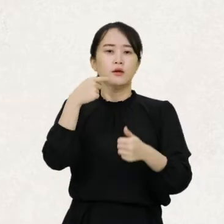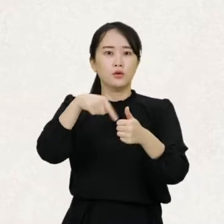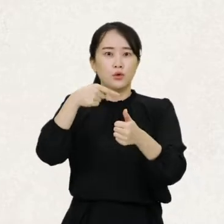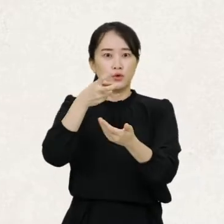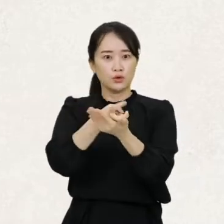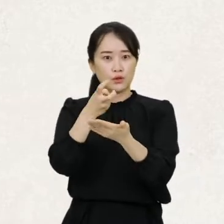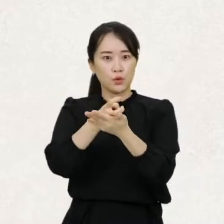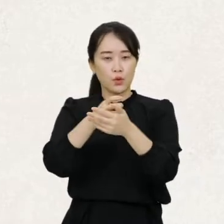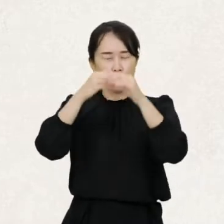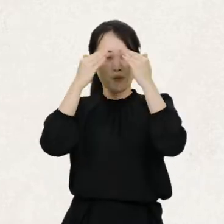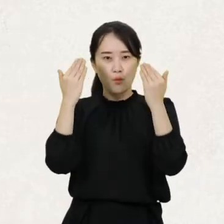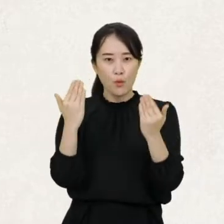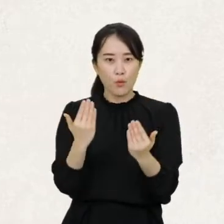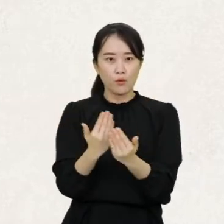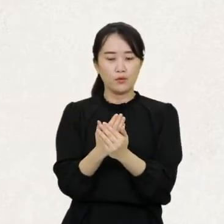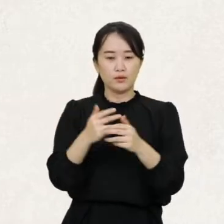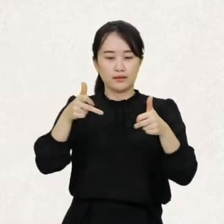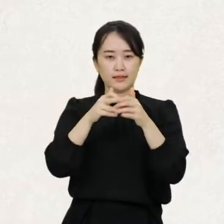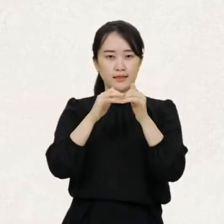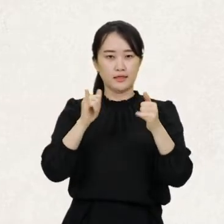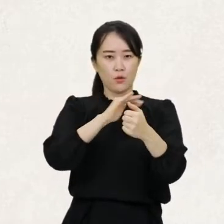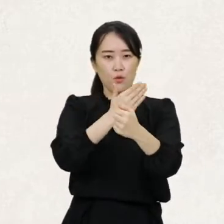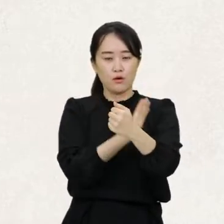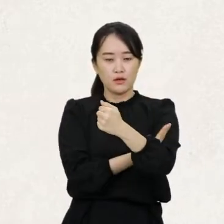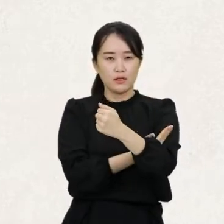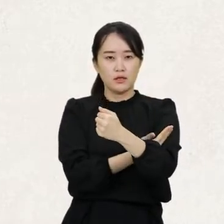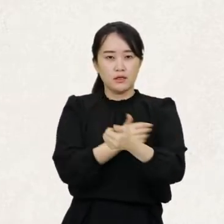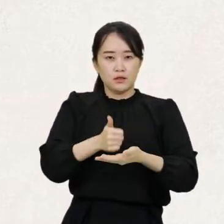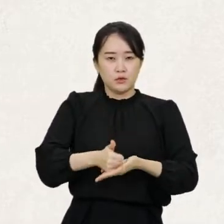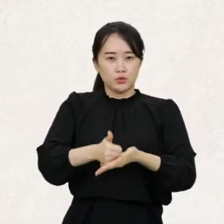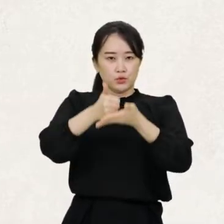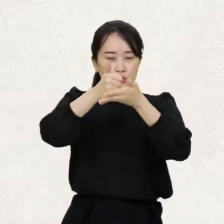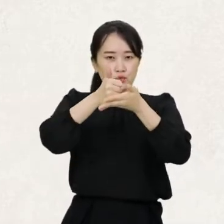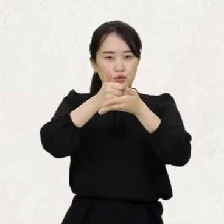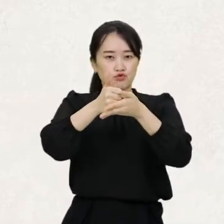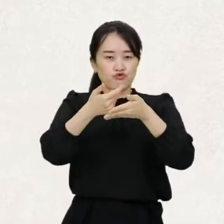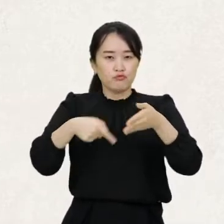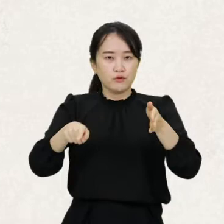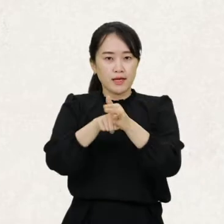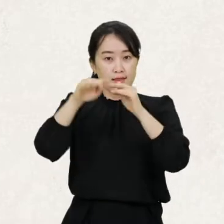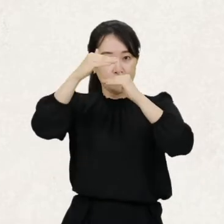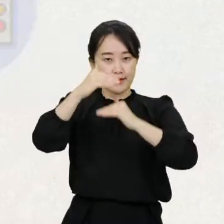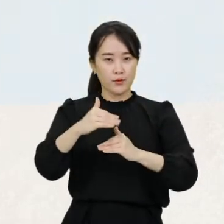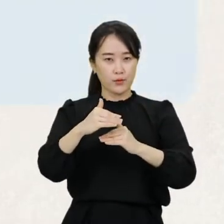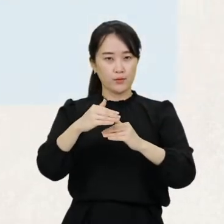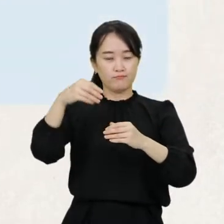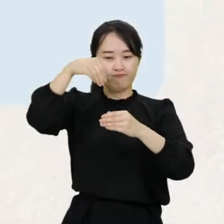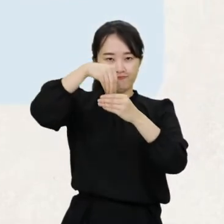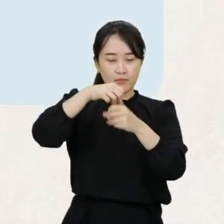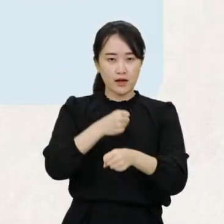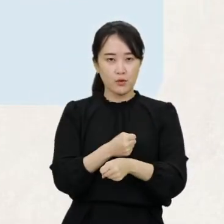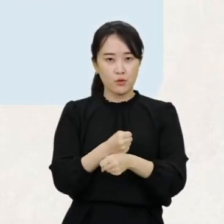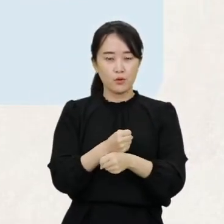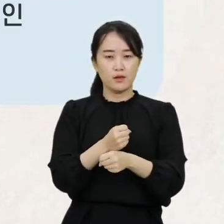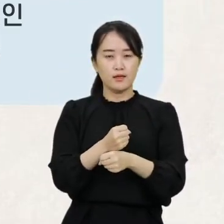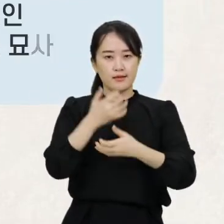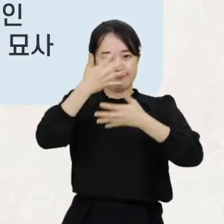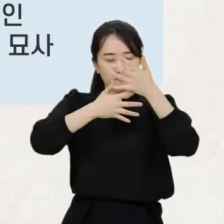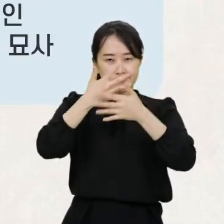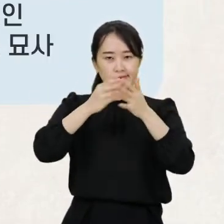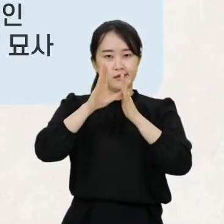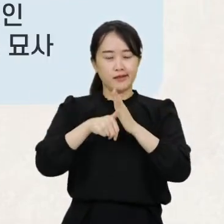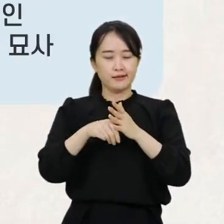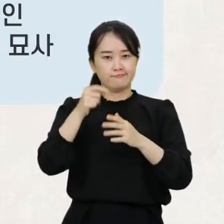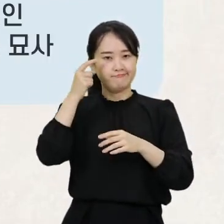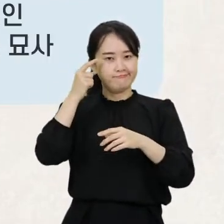교육제도의 모든 단계에 장애인 권리를 존중하는 태도를 양성할 수 있는 내용을 넣고 대중매체에서도